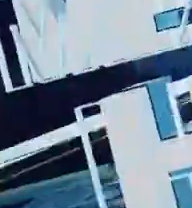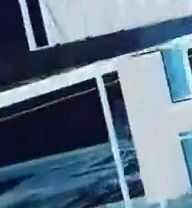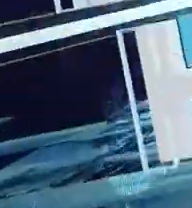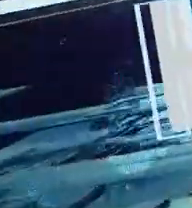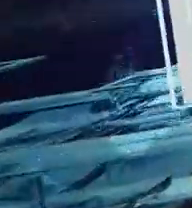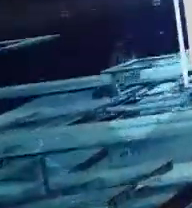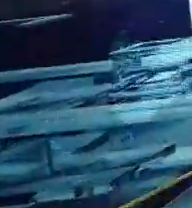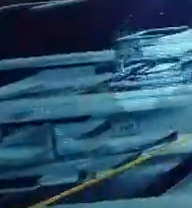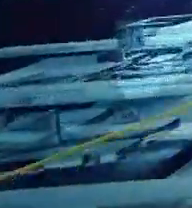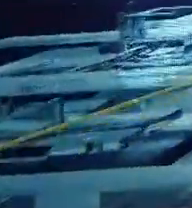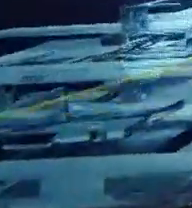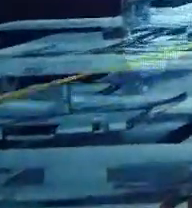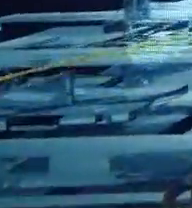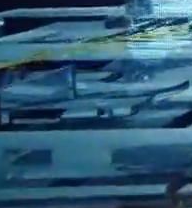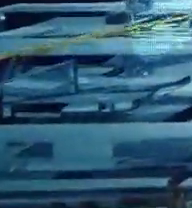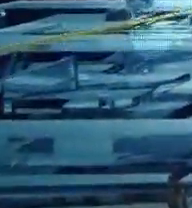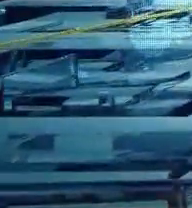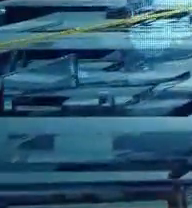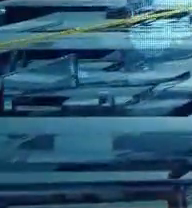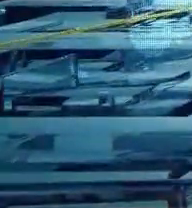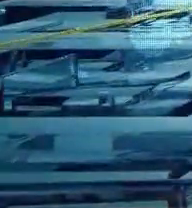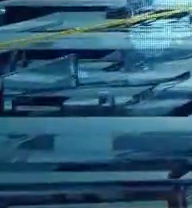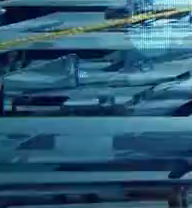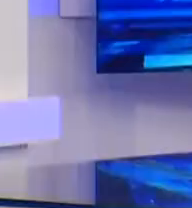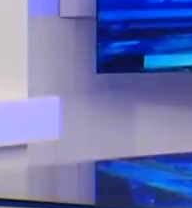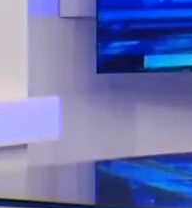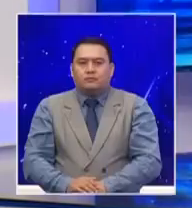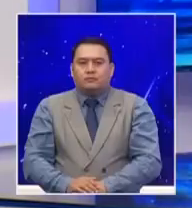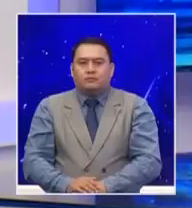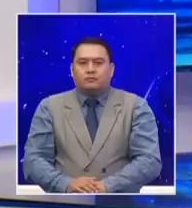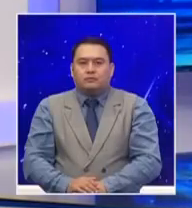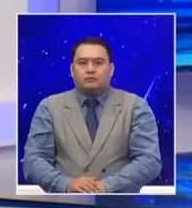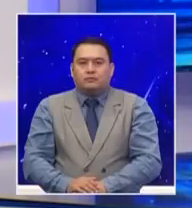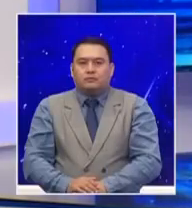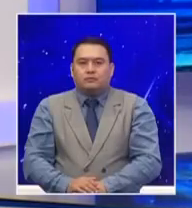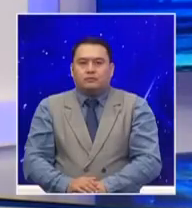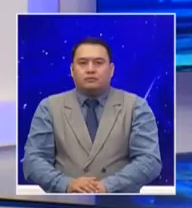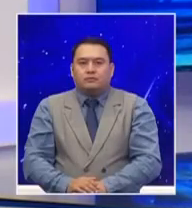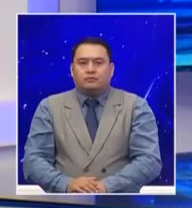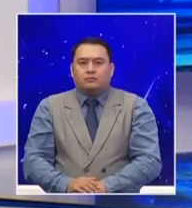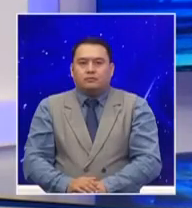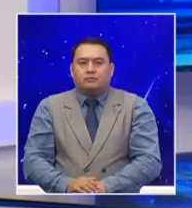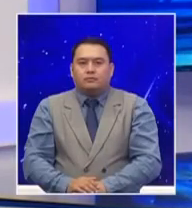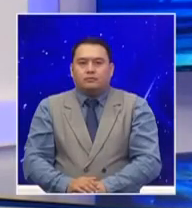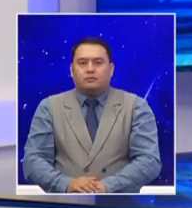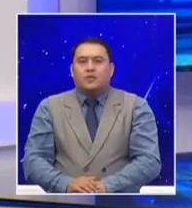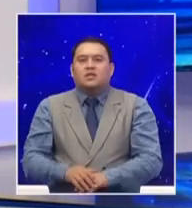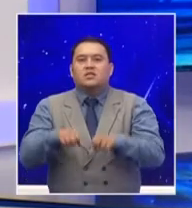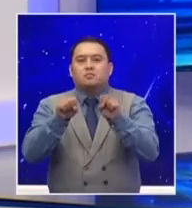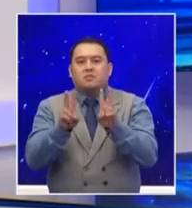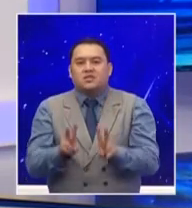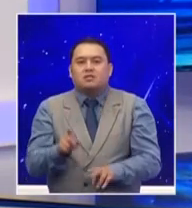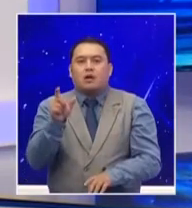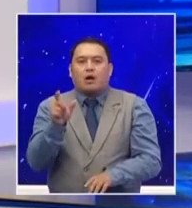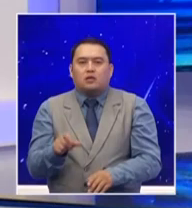С Специалисты Greenpeace и Камчат-Неров в